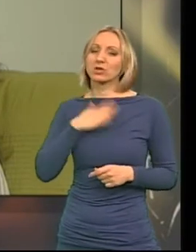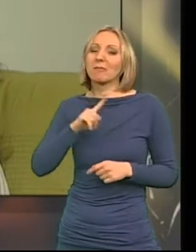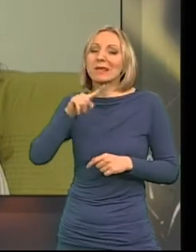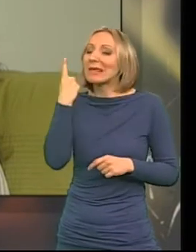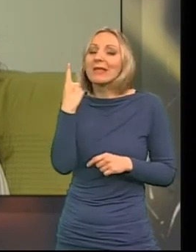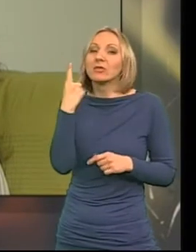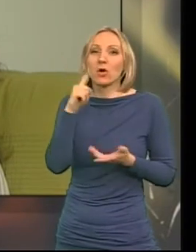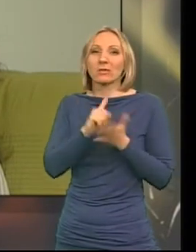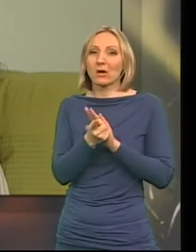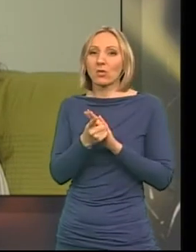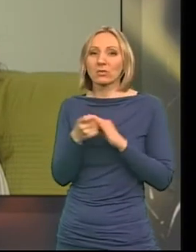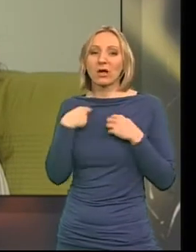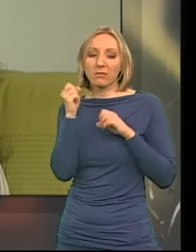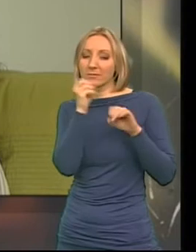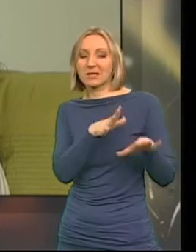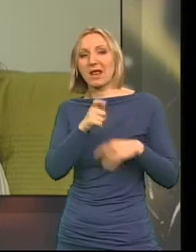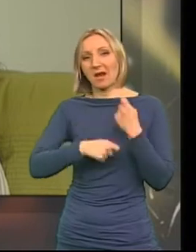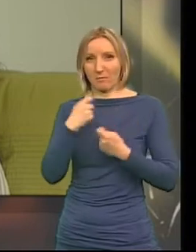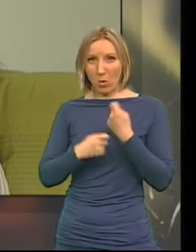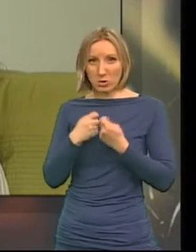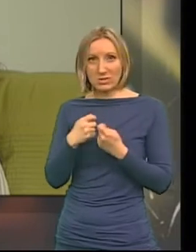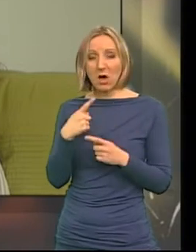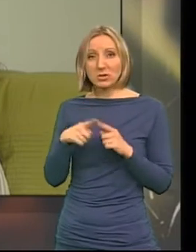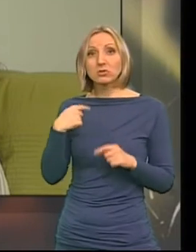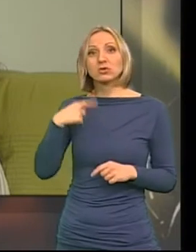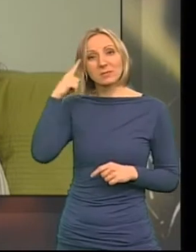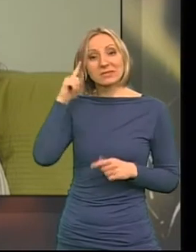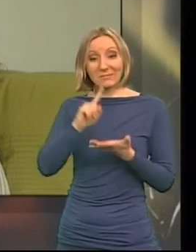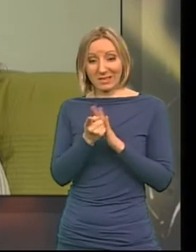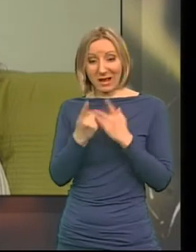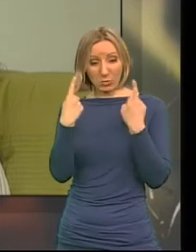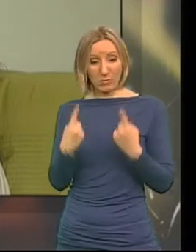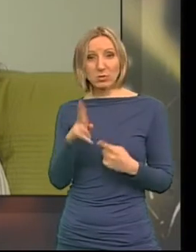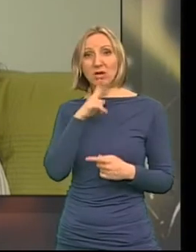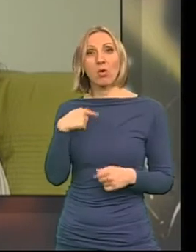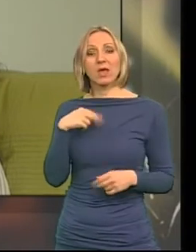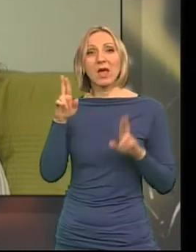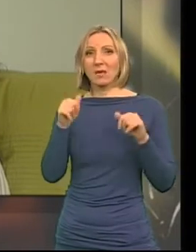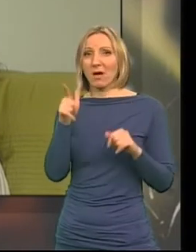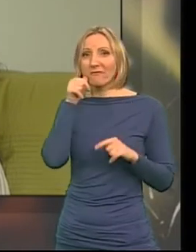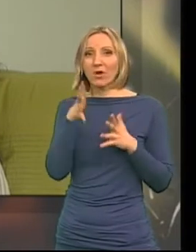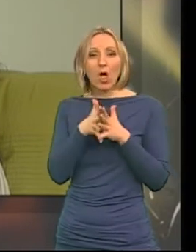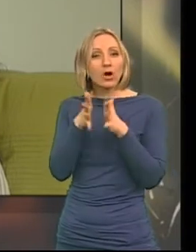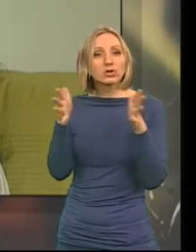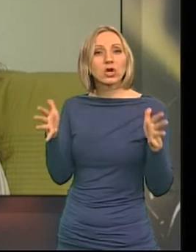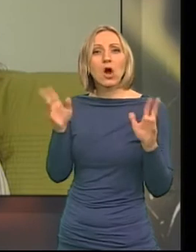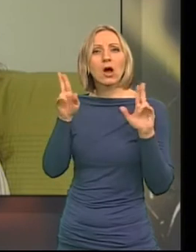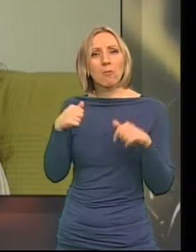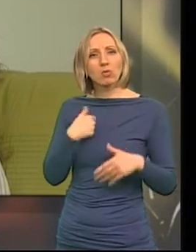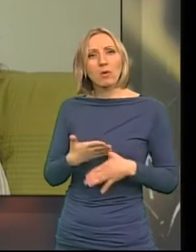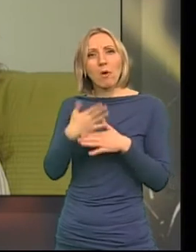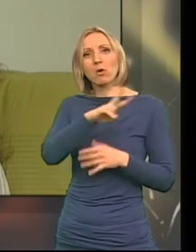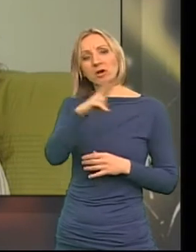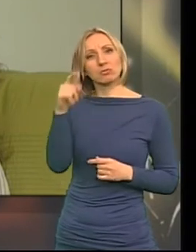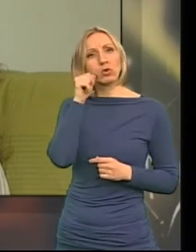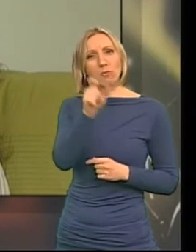trenutka da zanemarim posao, zato što mislim da je trenutna pozicija koju imam vrlo široka, da mogu da pomognem